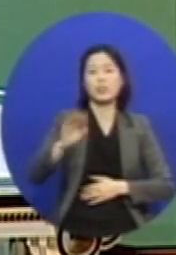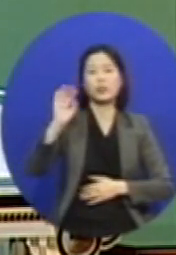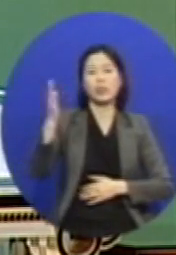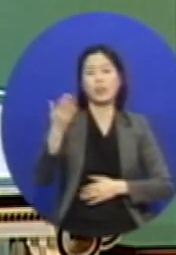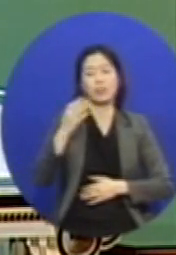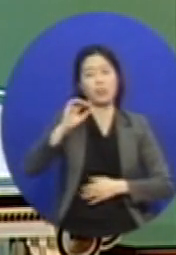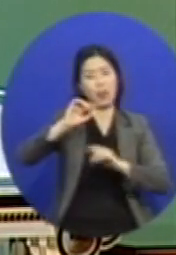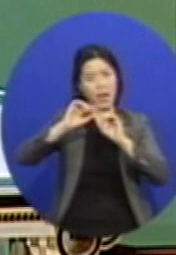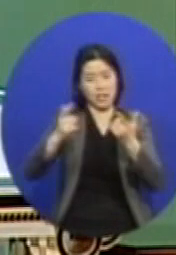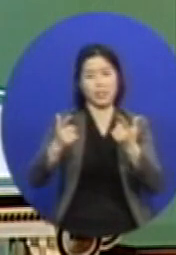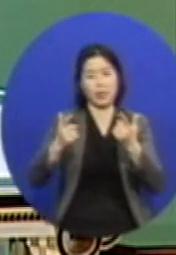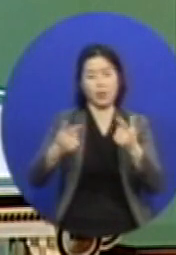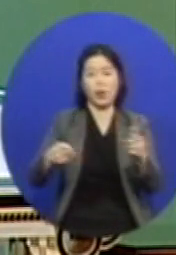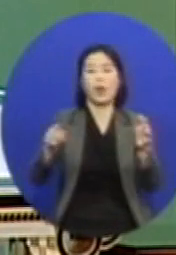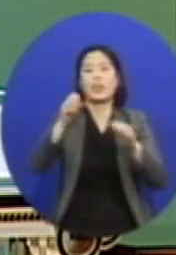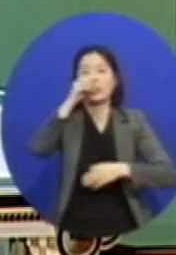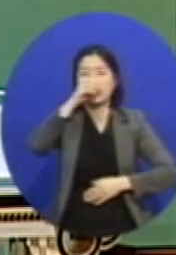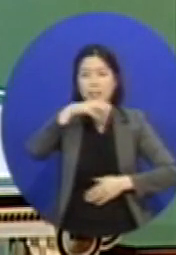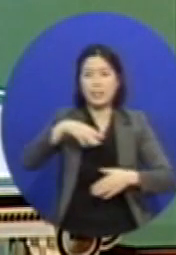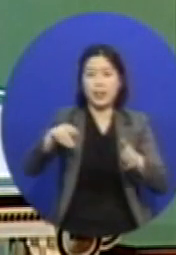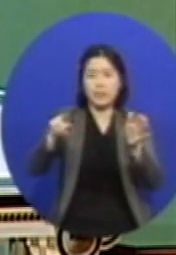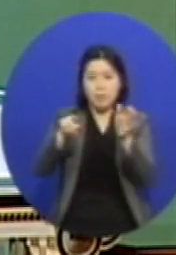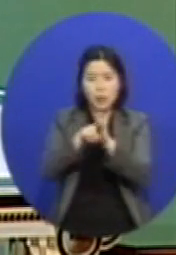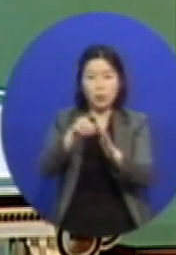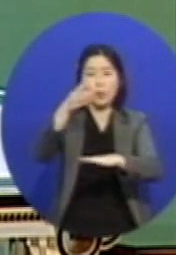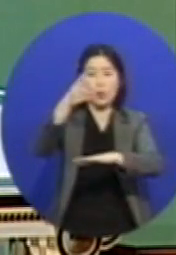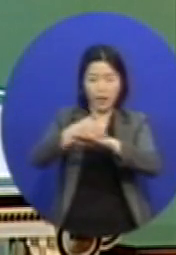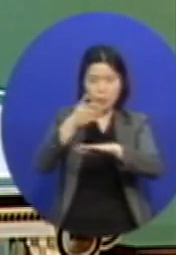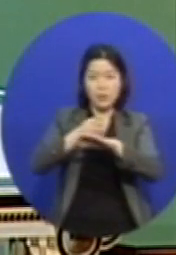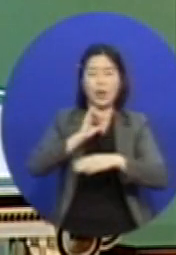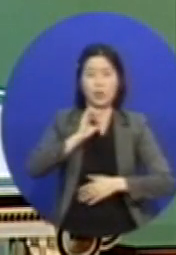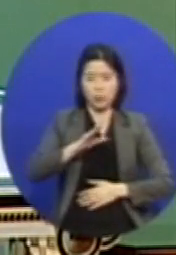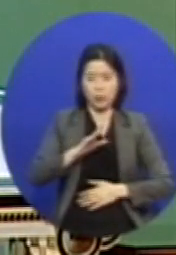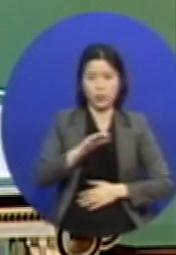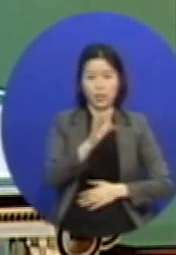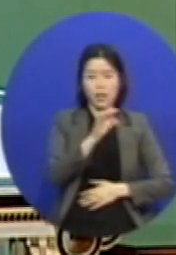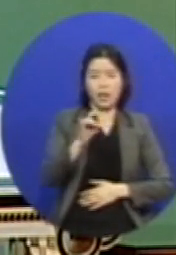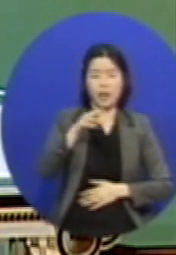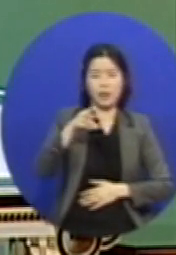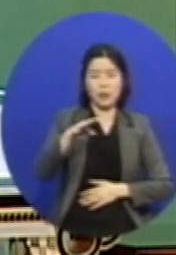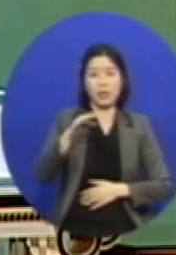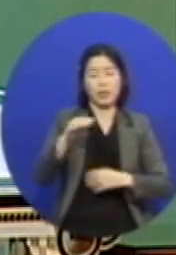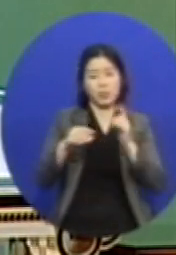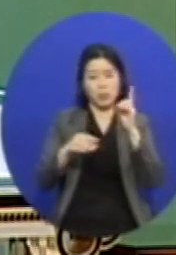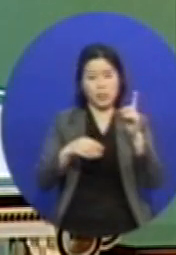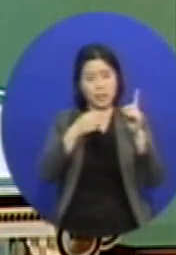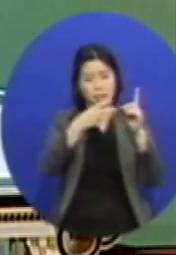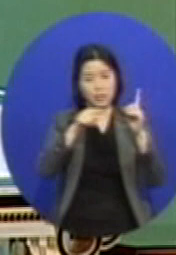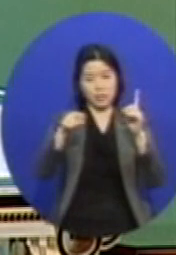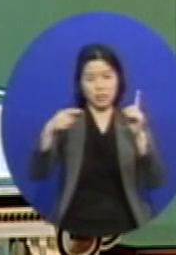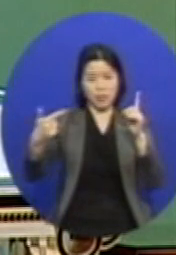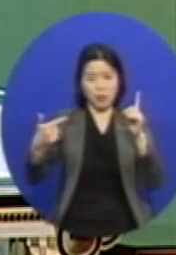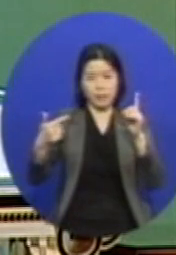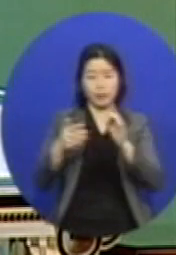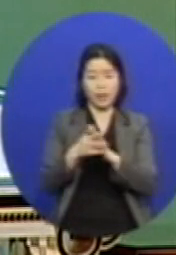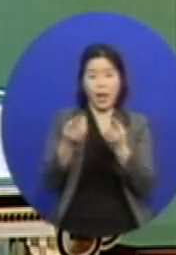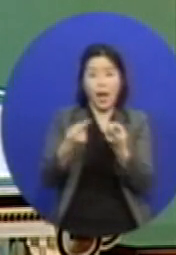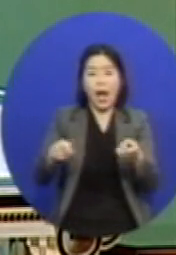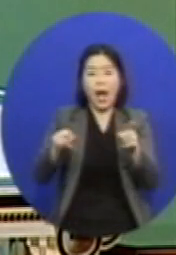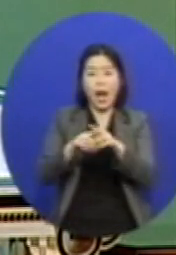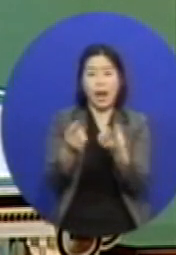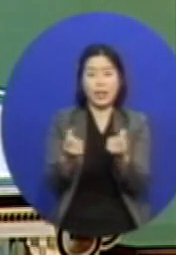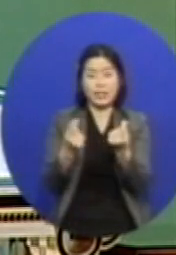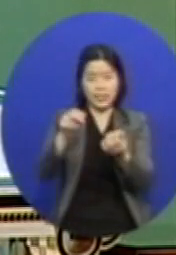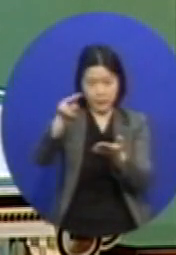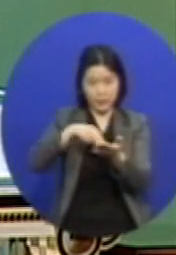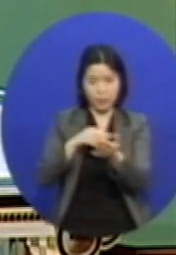그건 믿고 감사할 뿐이에요 앱에서 서 1장 3절 부터 6절 까지 한번 같이 일겠습니다